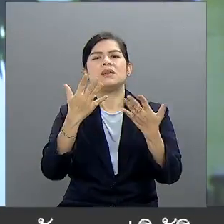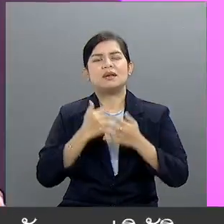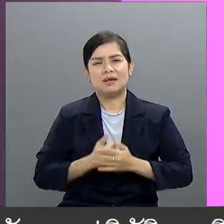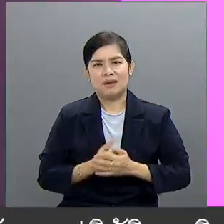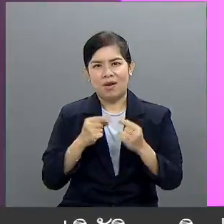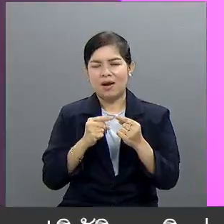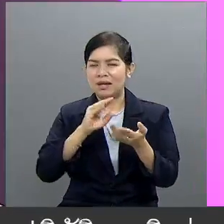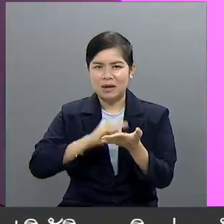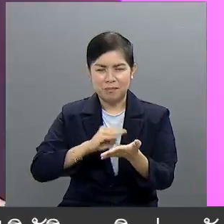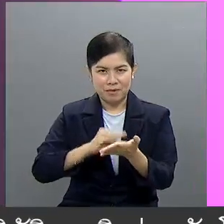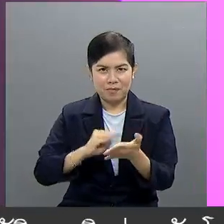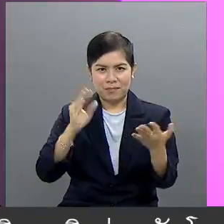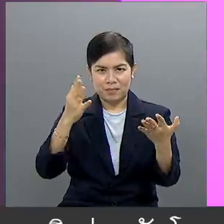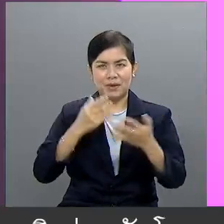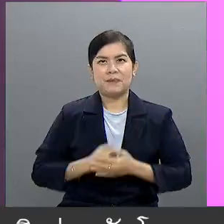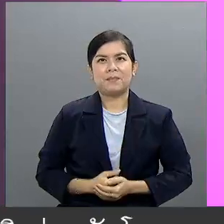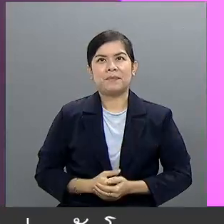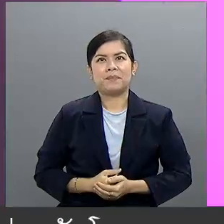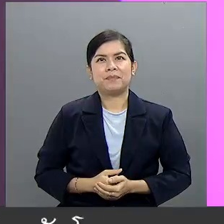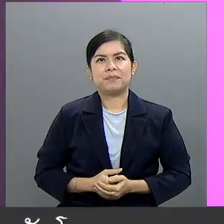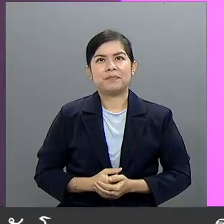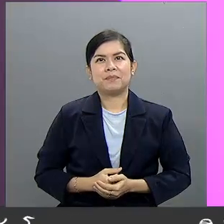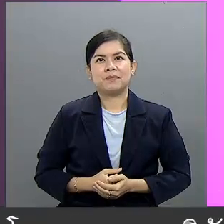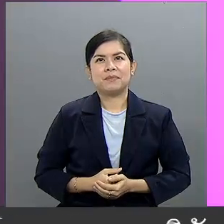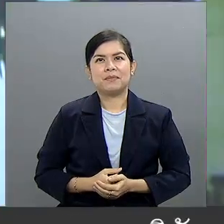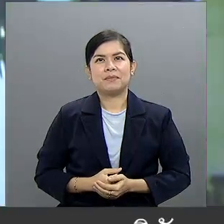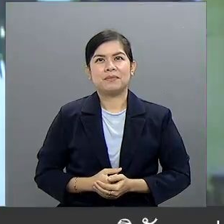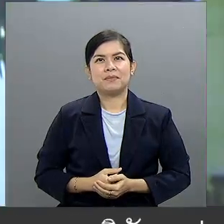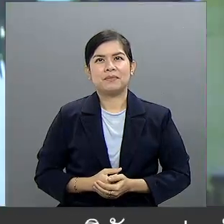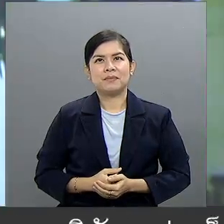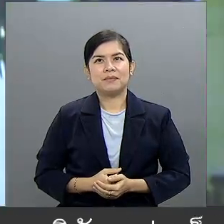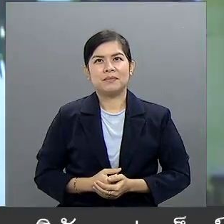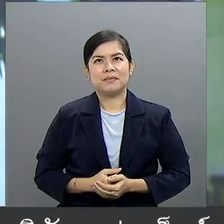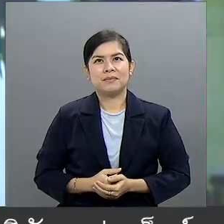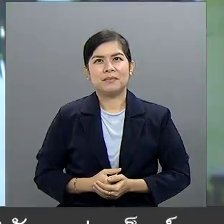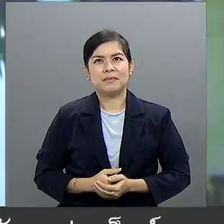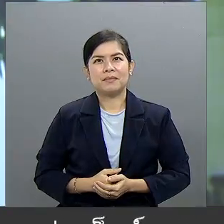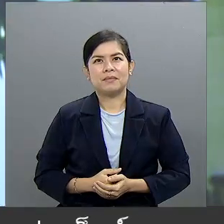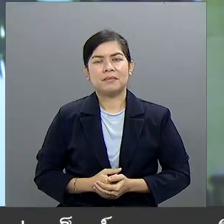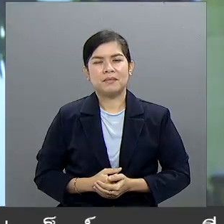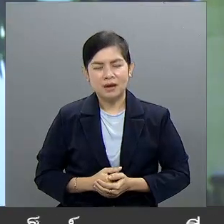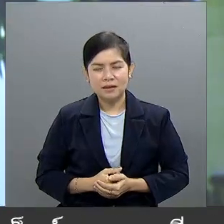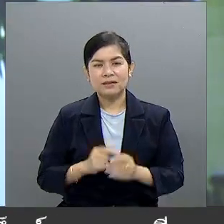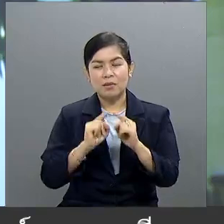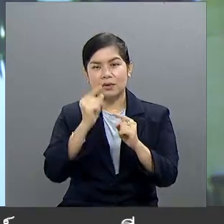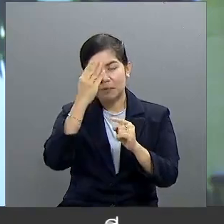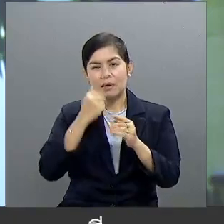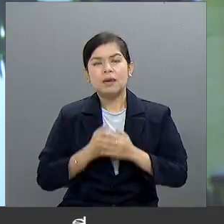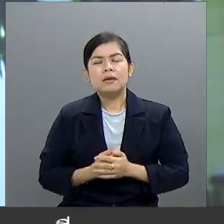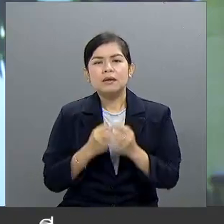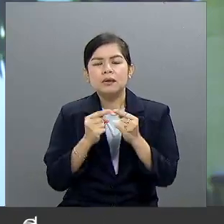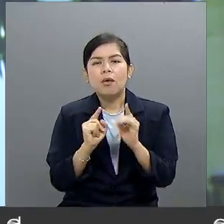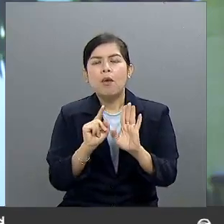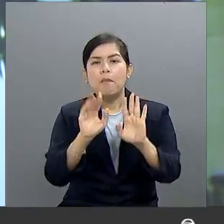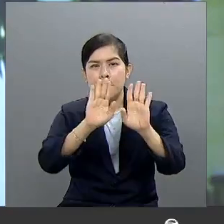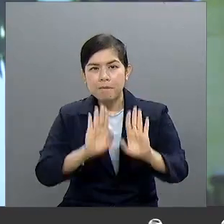าพมันตำแหน่งอยู่ไม่นานนะแต่ตำนานจะอยู่ตลอดไป อย่างเลยแต่ว่าที่แน่เราเห็นแล้วนะคะว่าในหนึ่งศาสตร์เลยอย่างโหรา